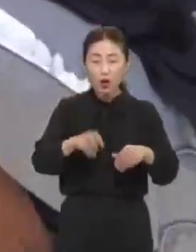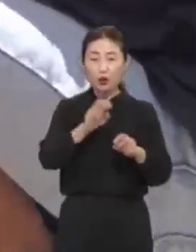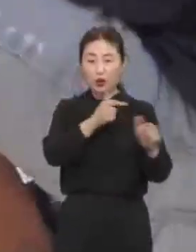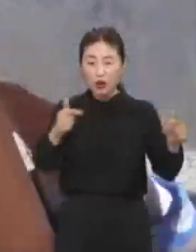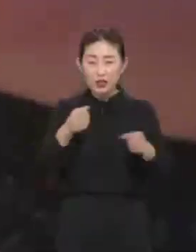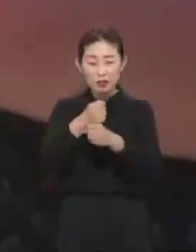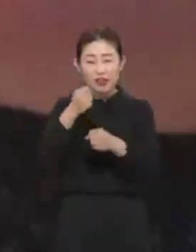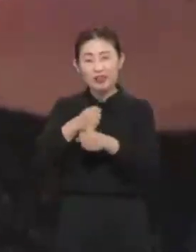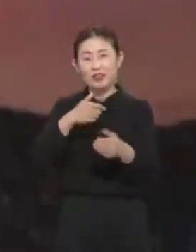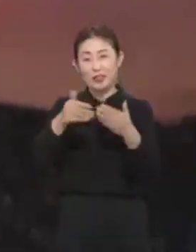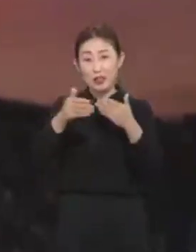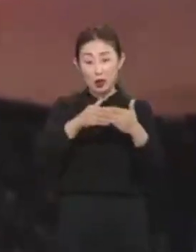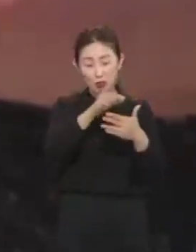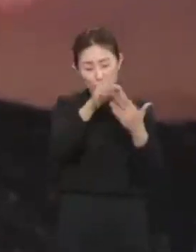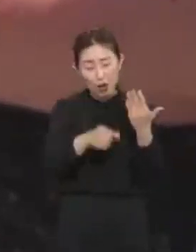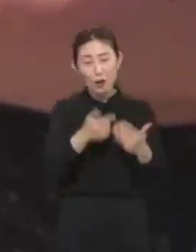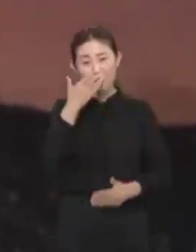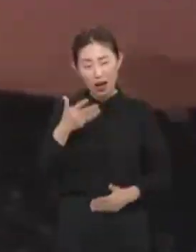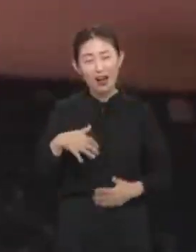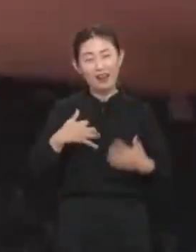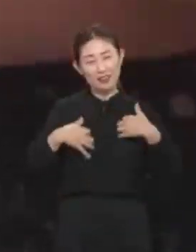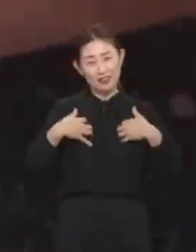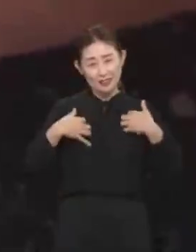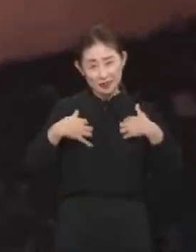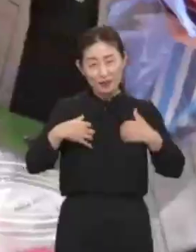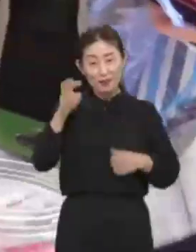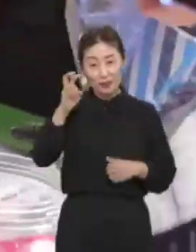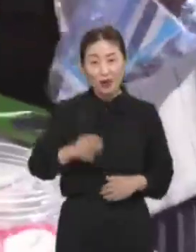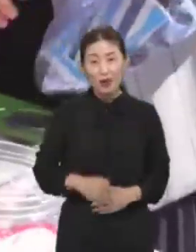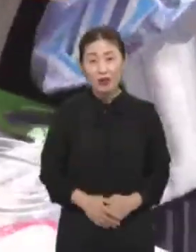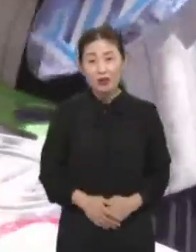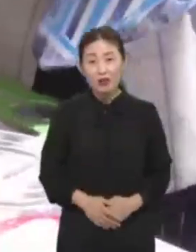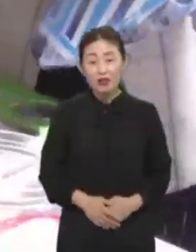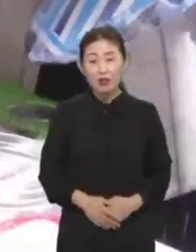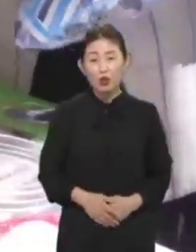체험거리가 마련돼 방문객들에게 즐거운 추억을 선사할 예정이며